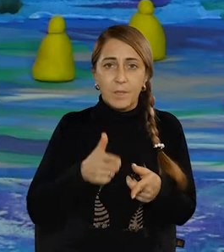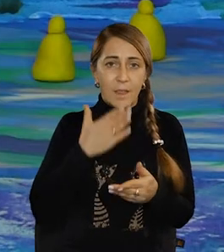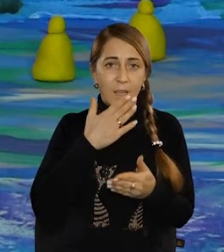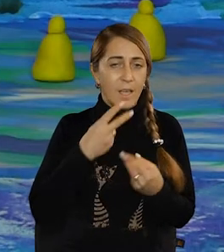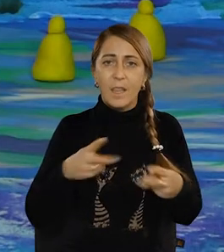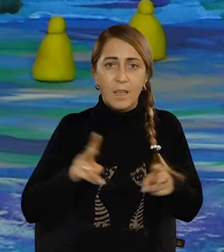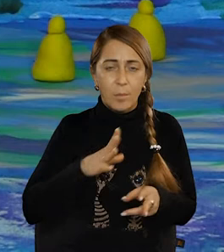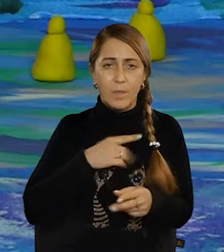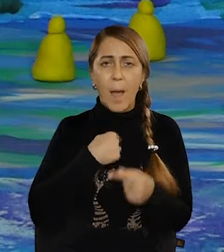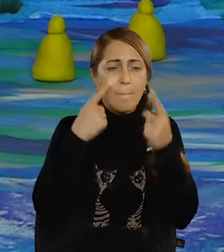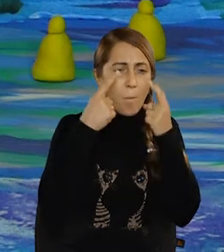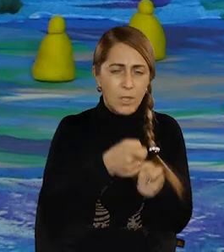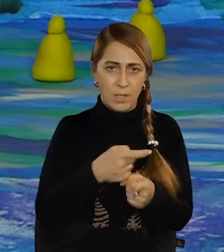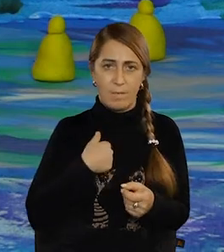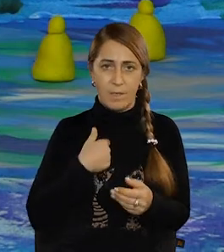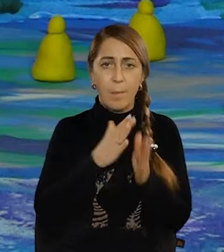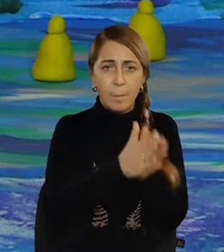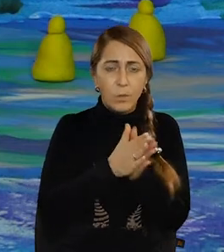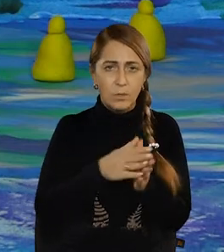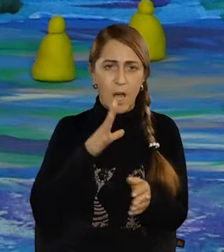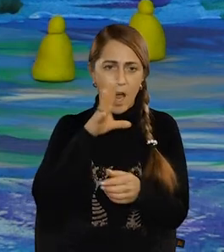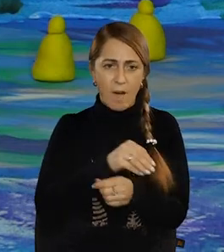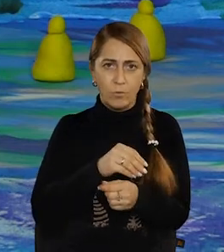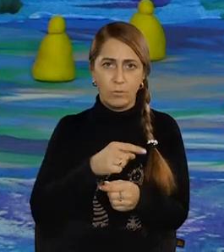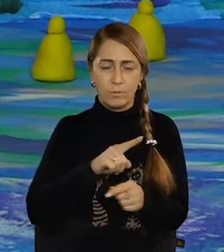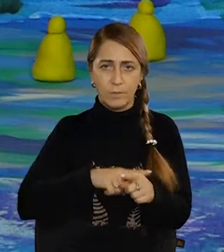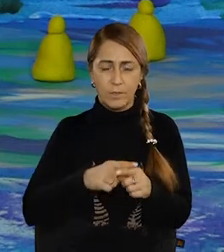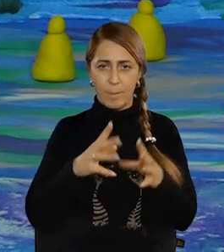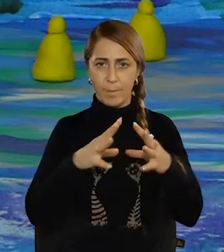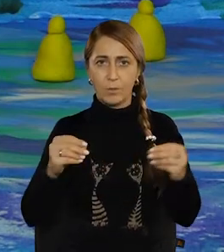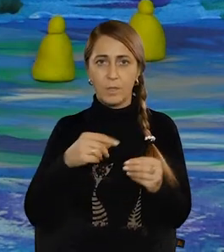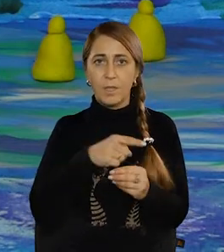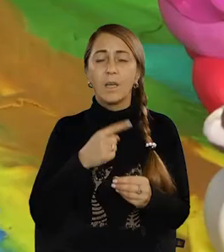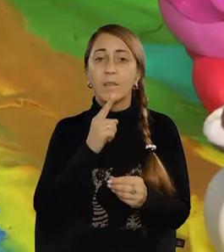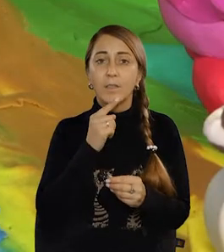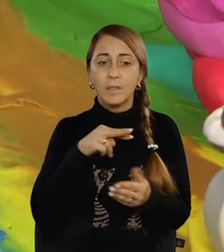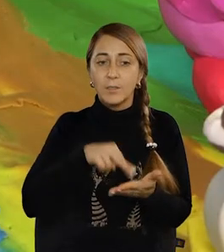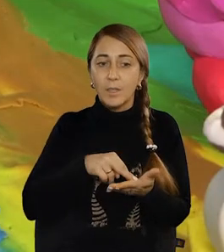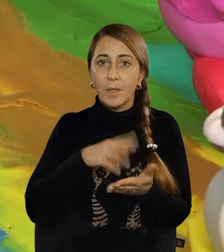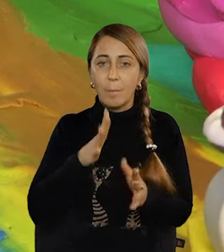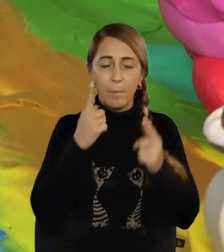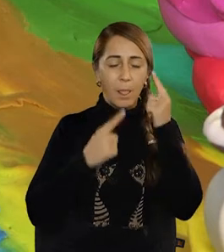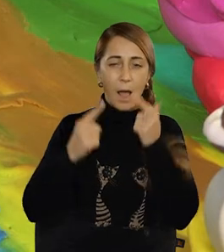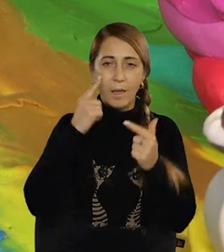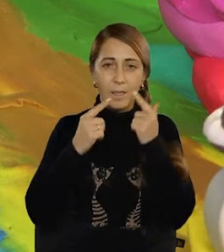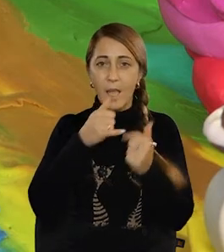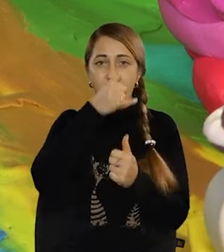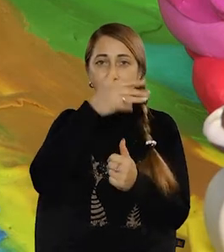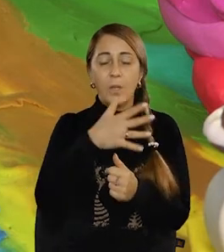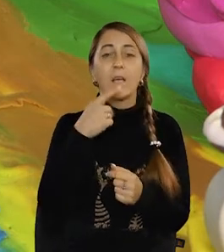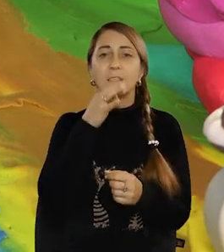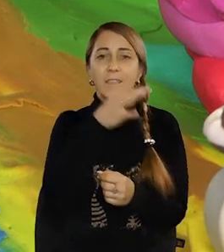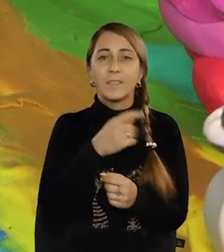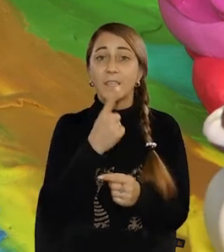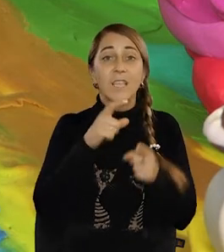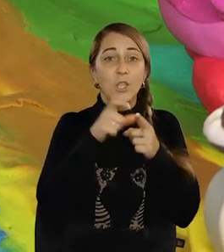тебе попереджав!» – схвильовано гавкнув до Мармеладки. Мармеладка лише стояла, плакала і не могла сказати